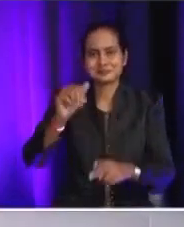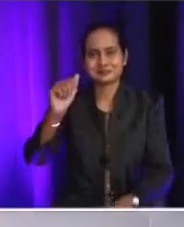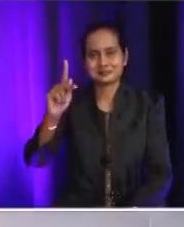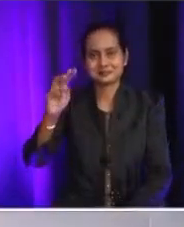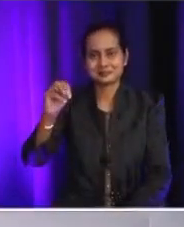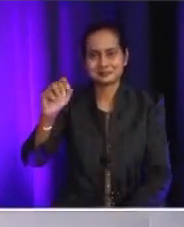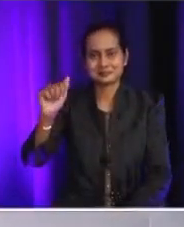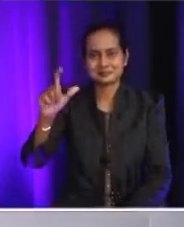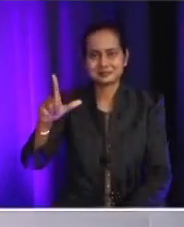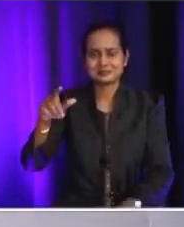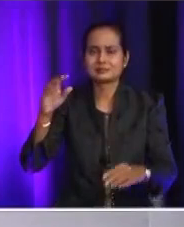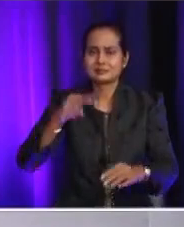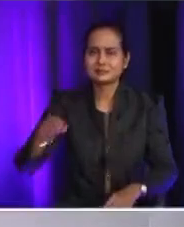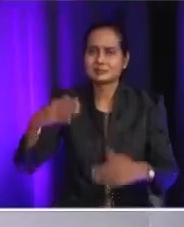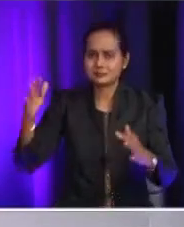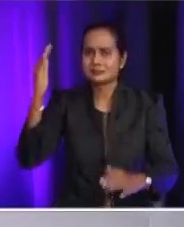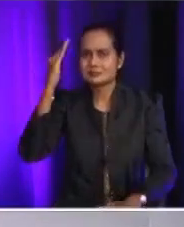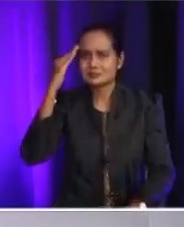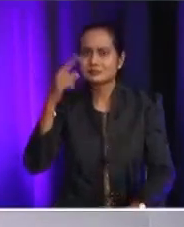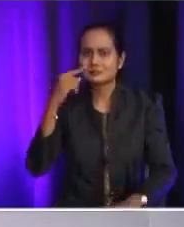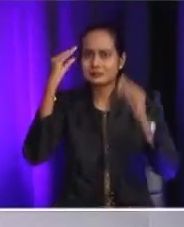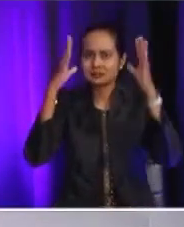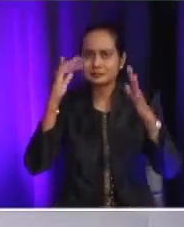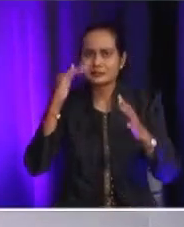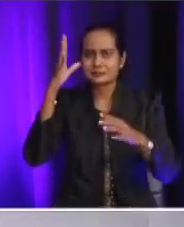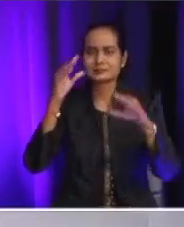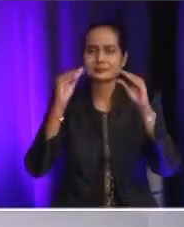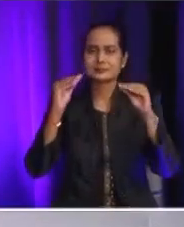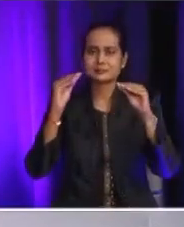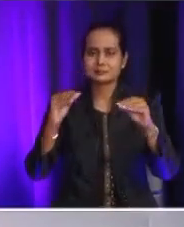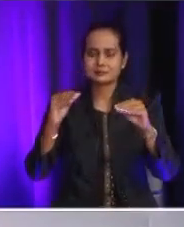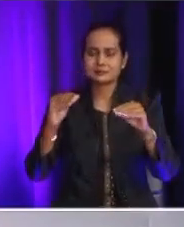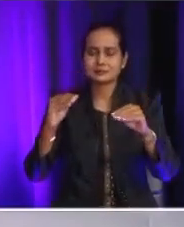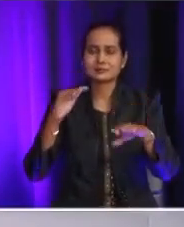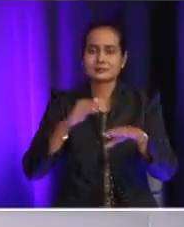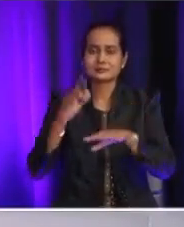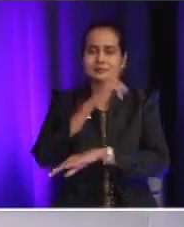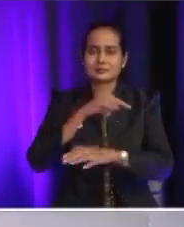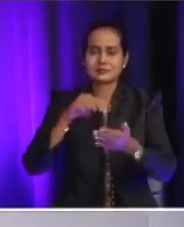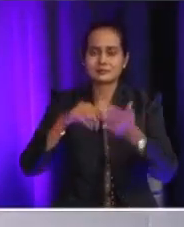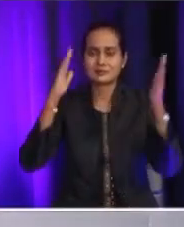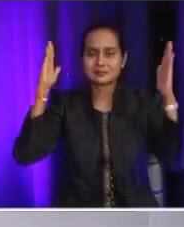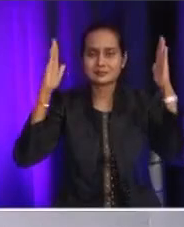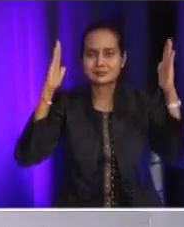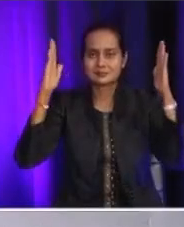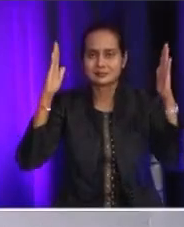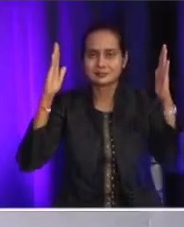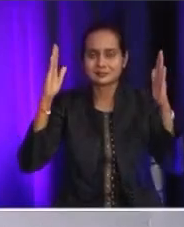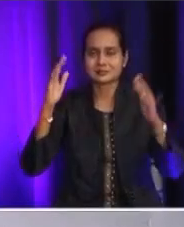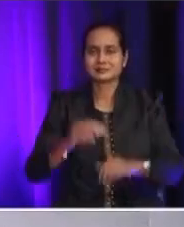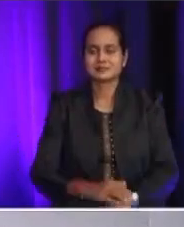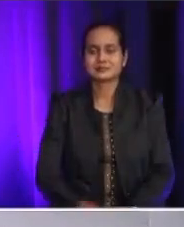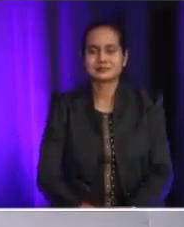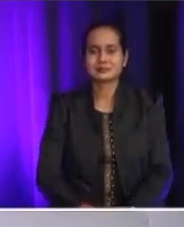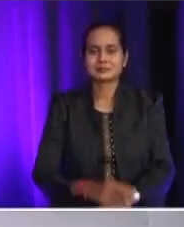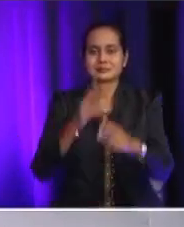kan siapakah guru yang akan mengajar kita semua bagi mata pelajaran Bahasa Melayu. Inilah dia, kita bersama